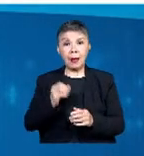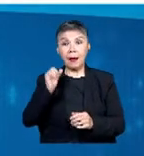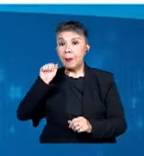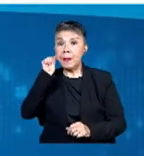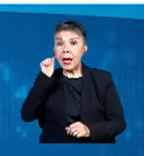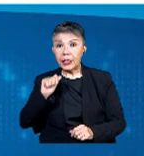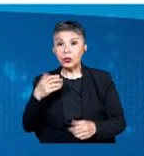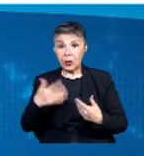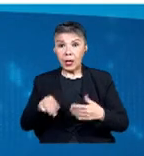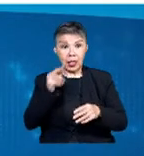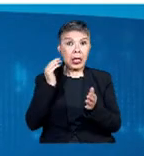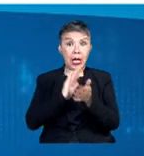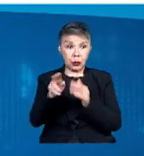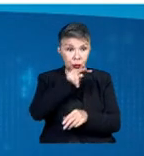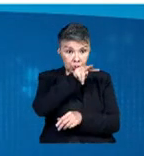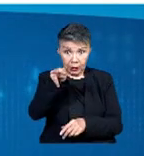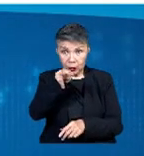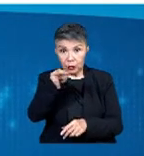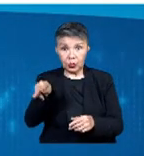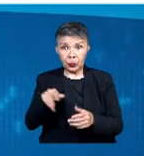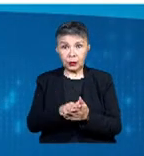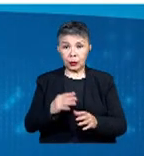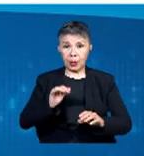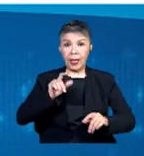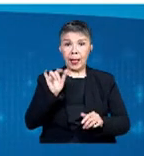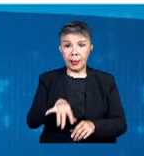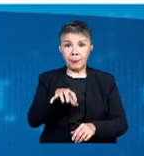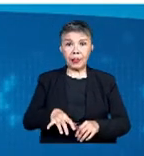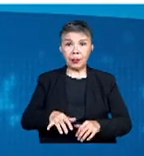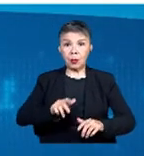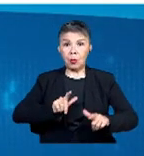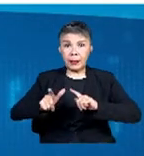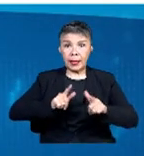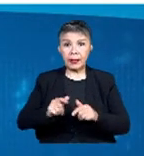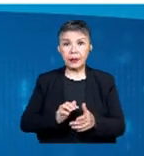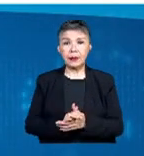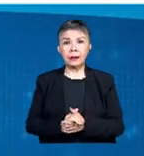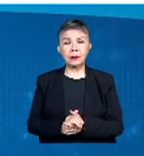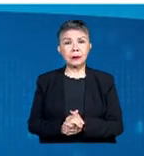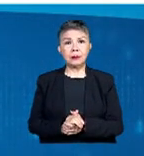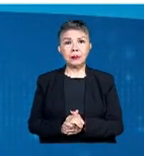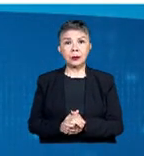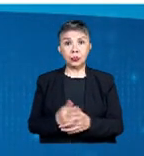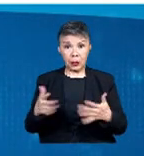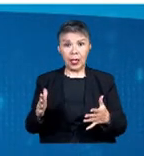datang ke area untuk bertanding Peparnas ke-16 ini?